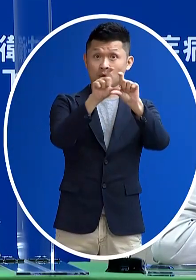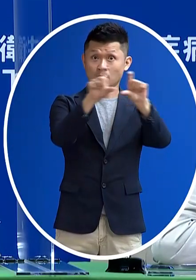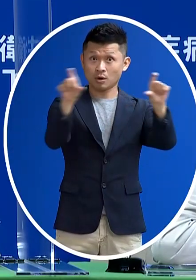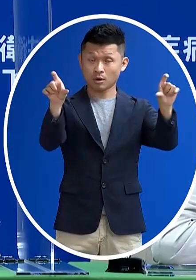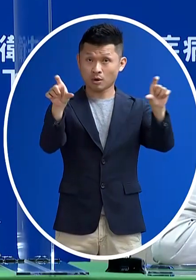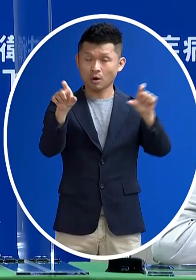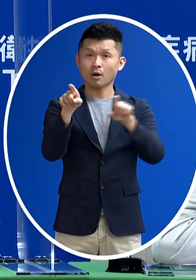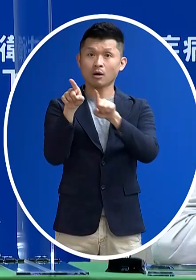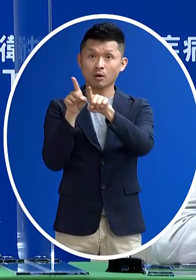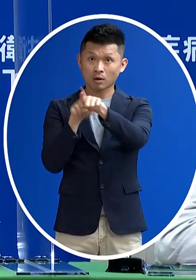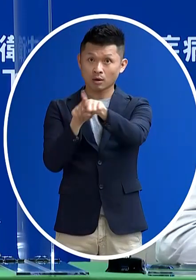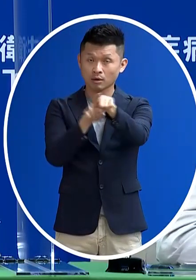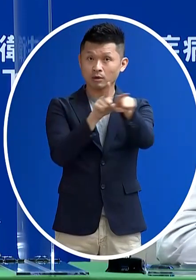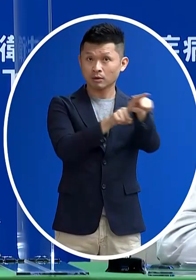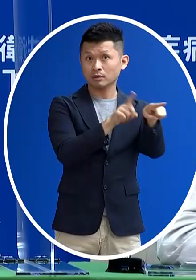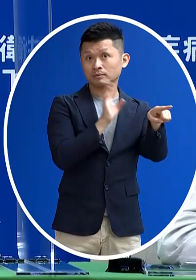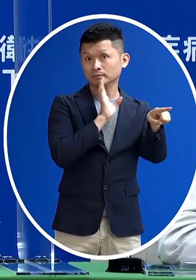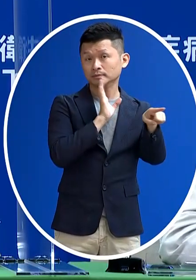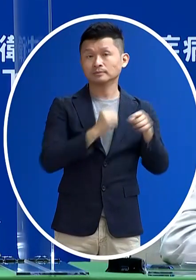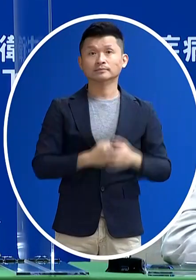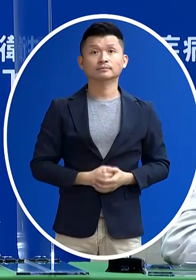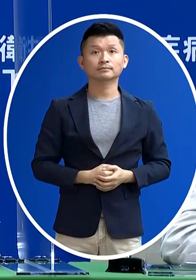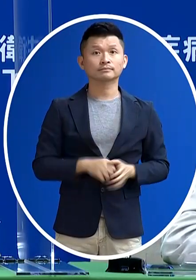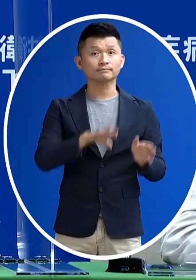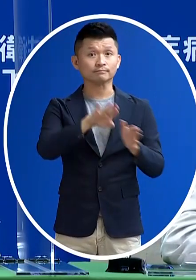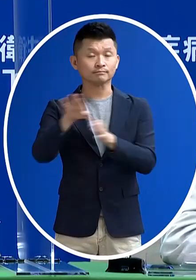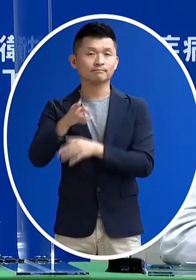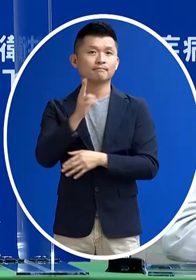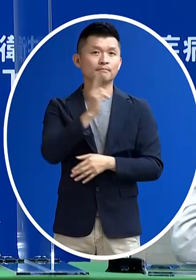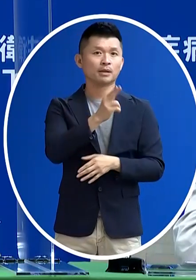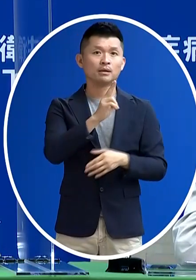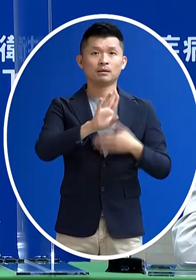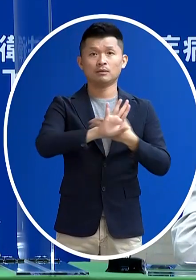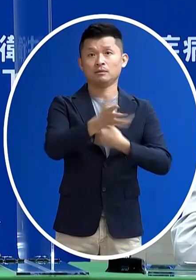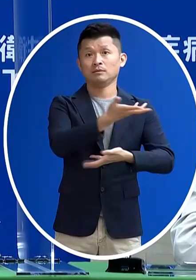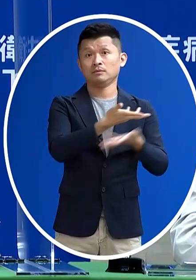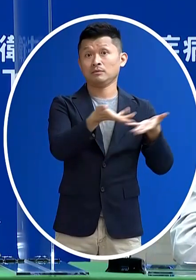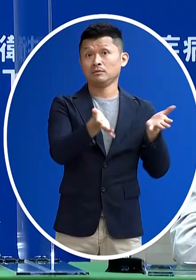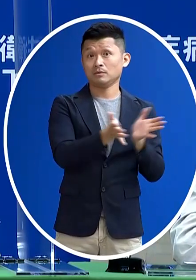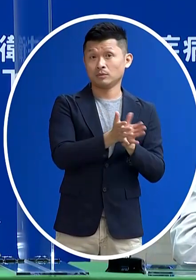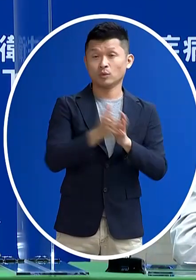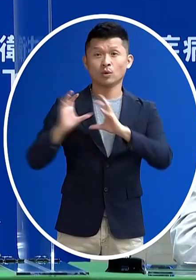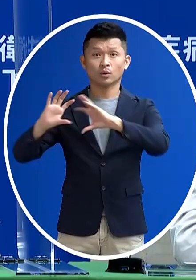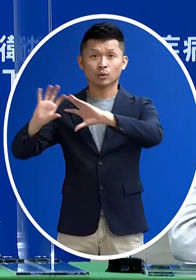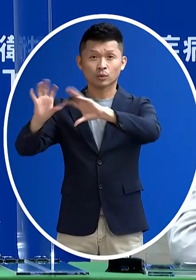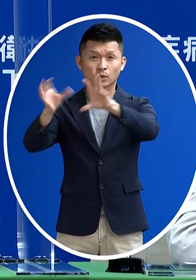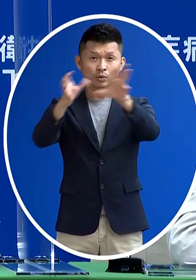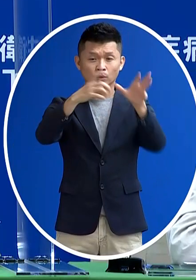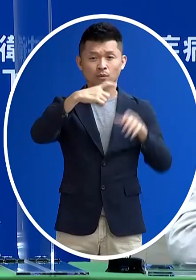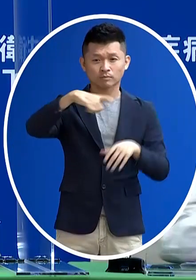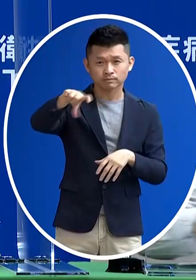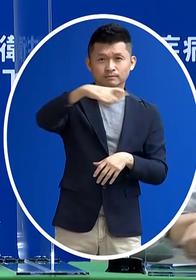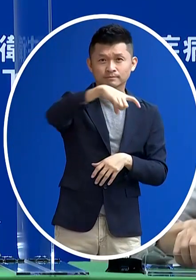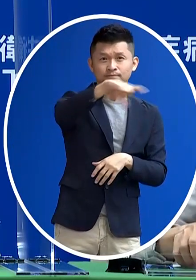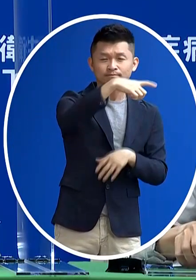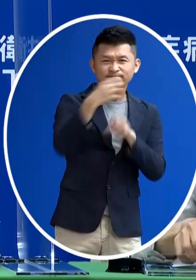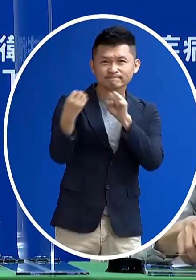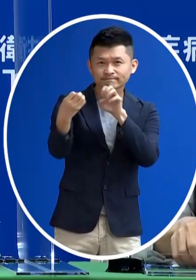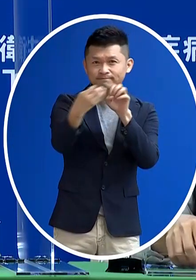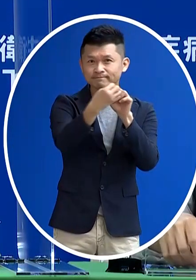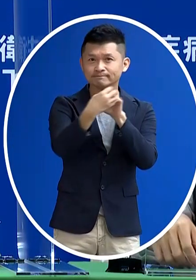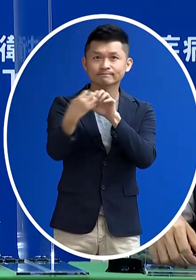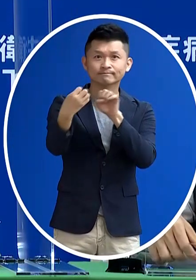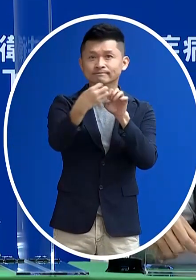础。那另外呢，我们会请外交部跟各个国家去商谈，彼此去